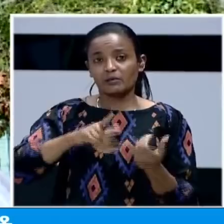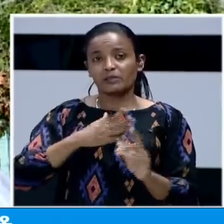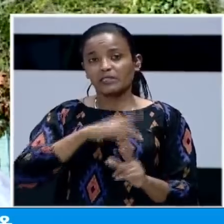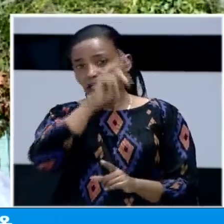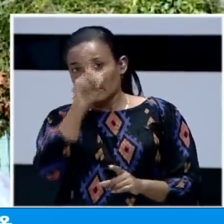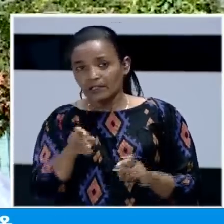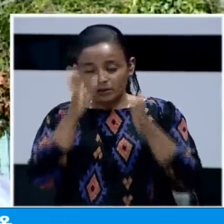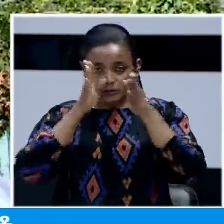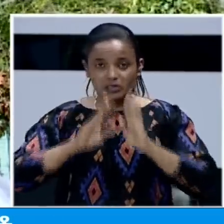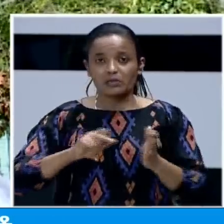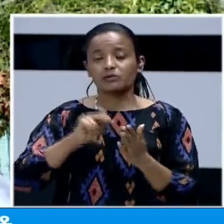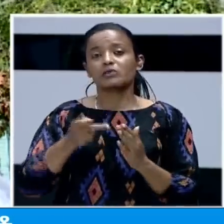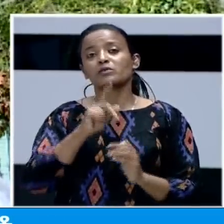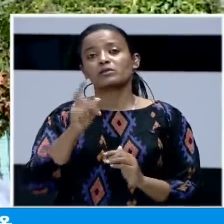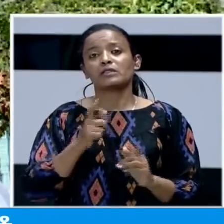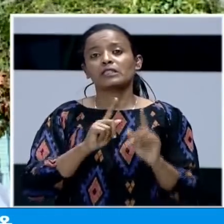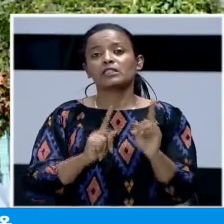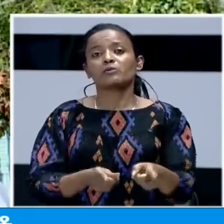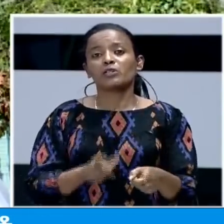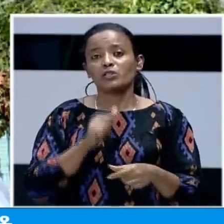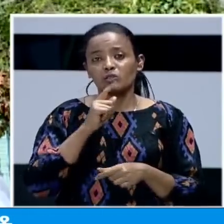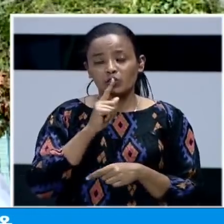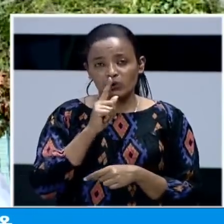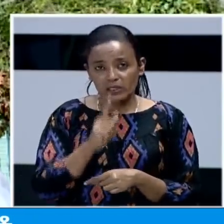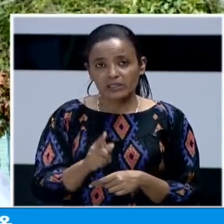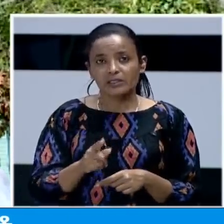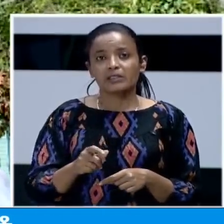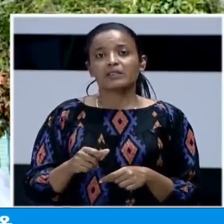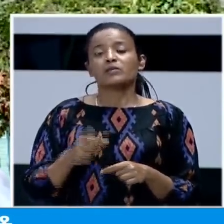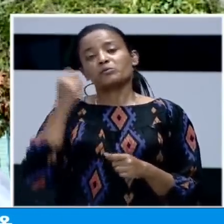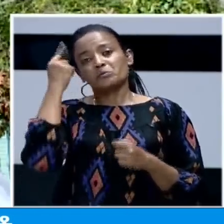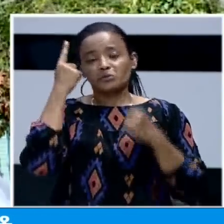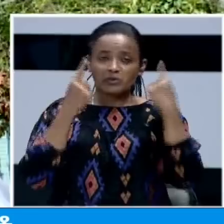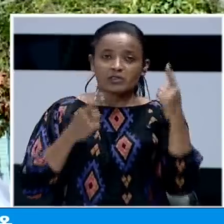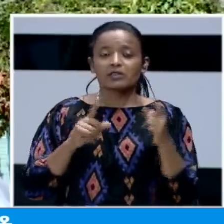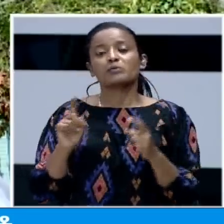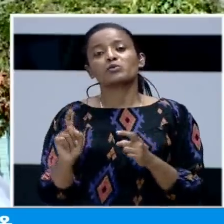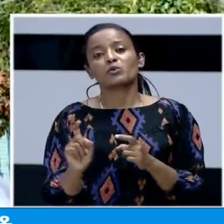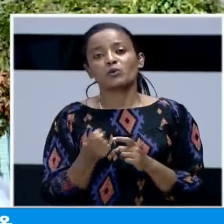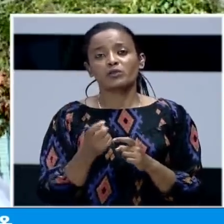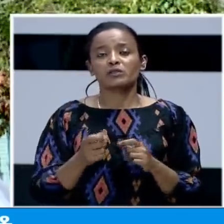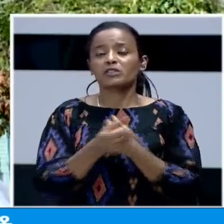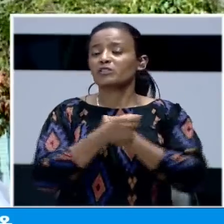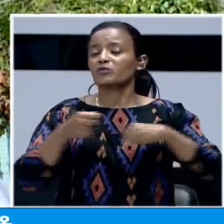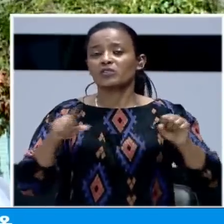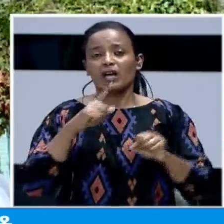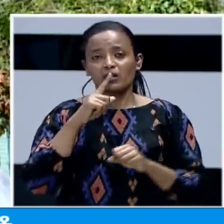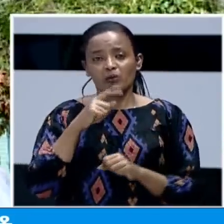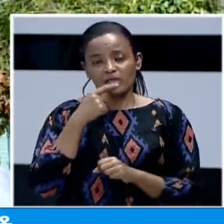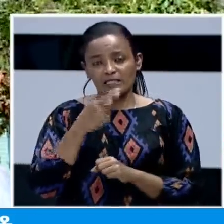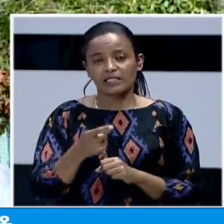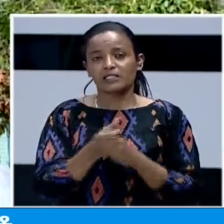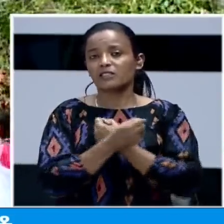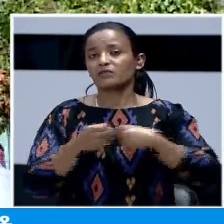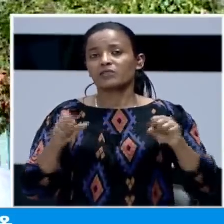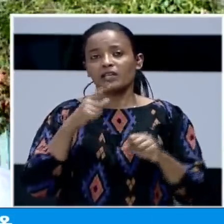حتوخم بسلامة ودمكراسة وندحر خويني لي من لسنا قريا اللي ما بقى بمرد ابهام زين دحر خوينو لي فتح لكم نقريا اللي فتح